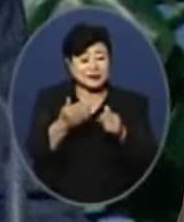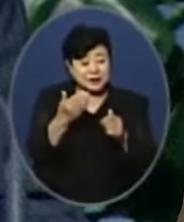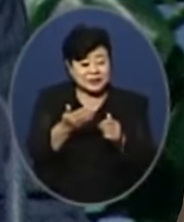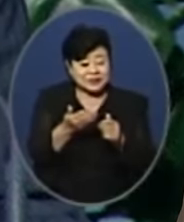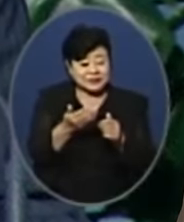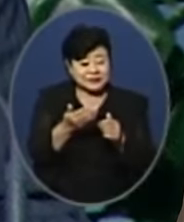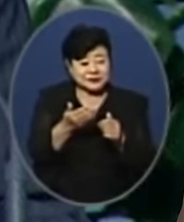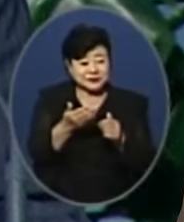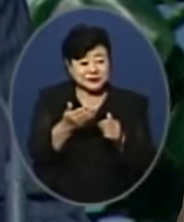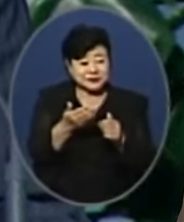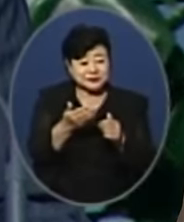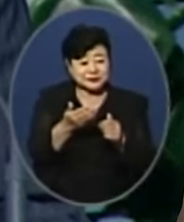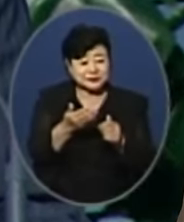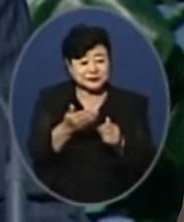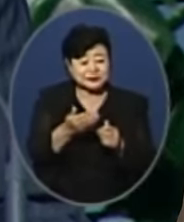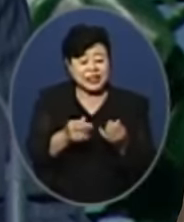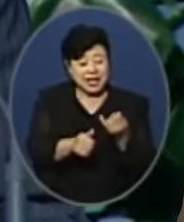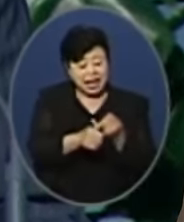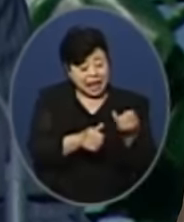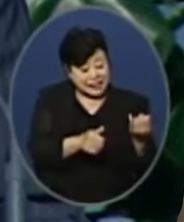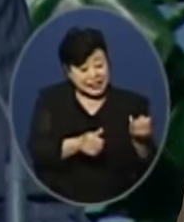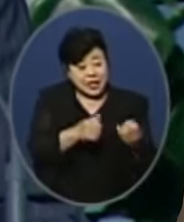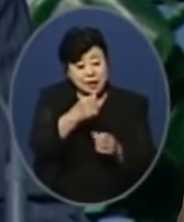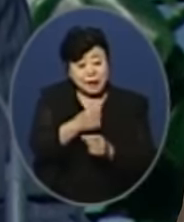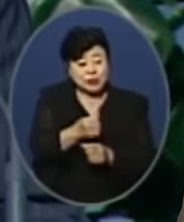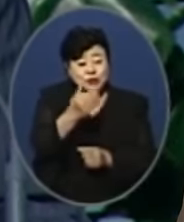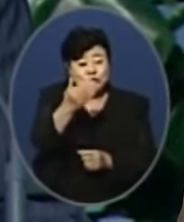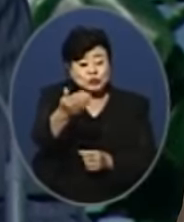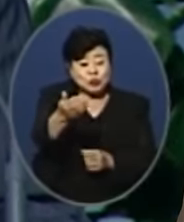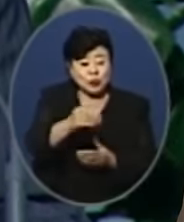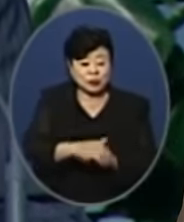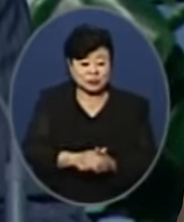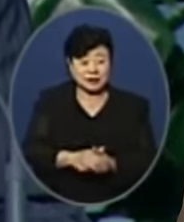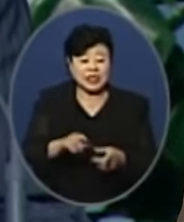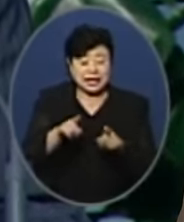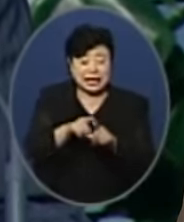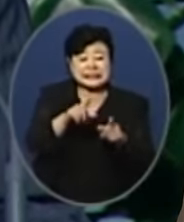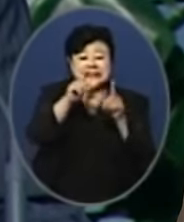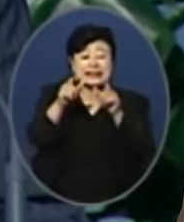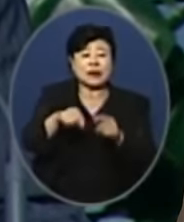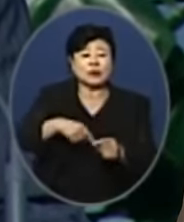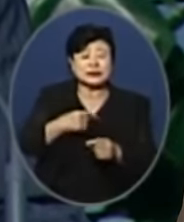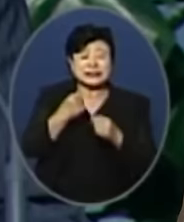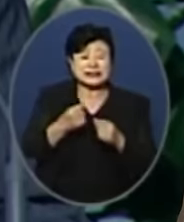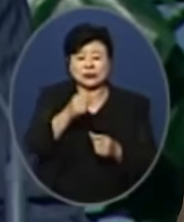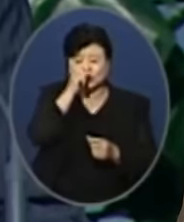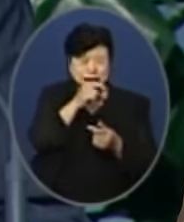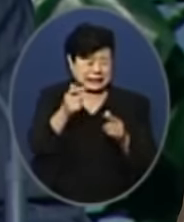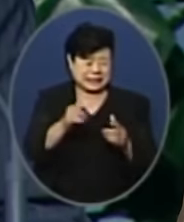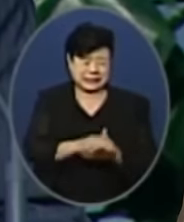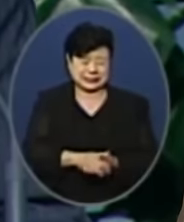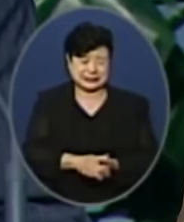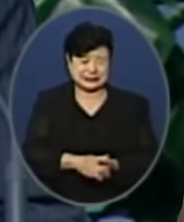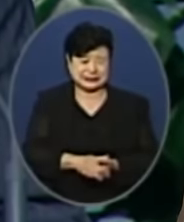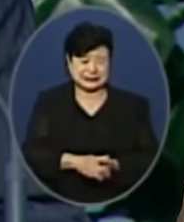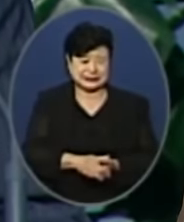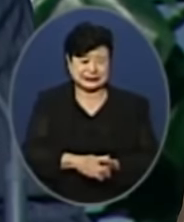하나님께서는 아내를 만들어서 주시면서 같이 살라. 혼자 사는 것이 좋지 않다.